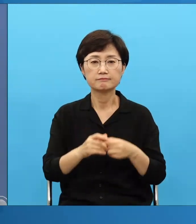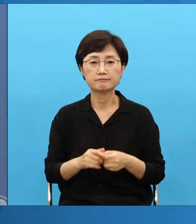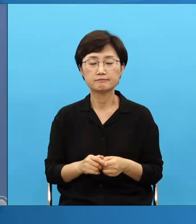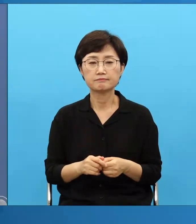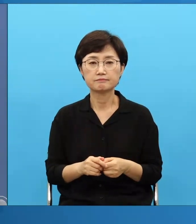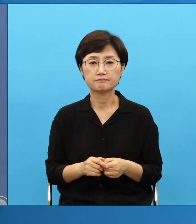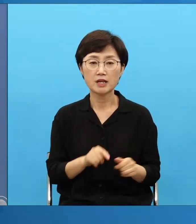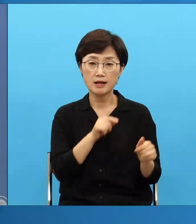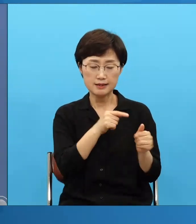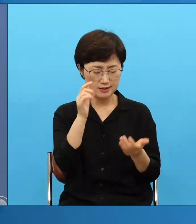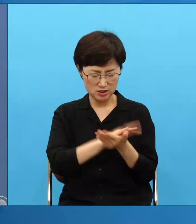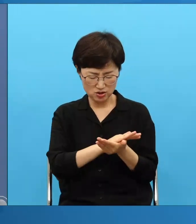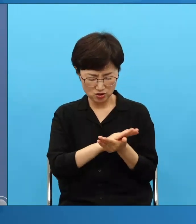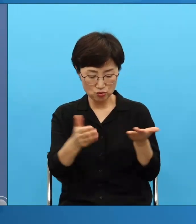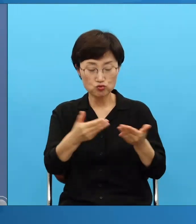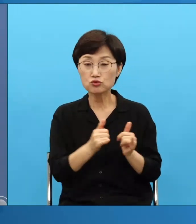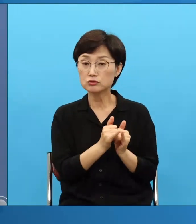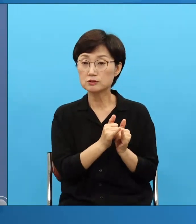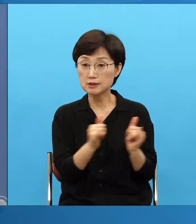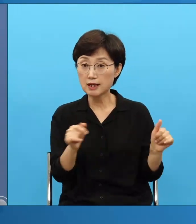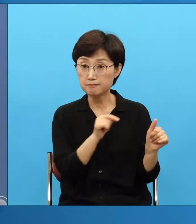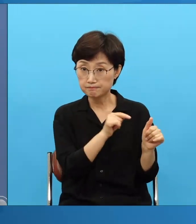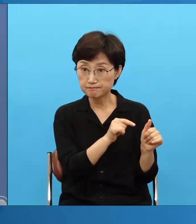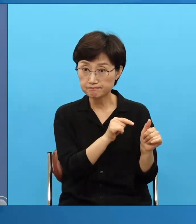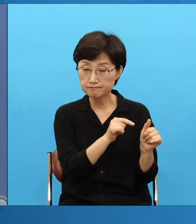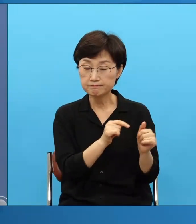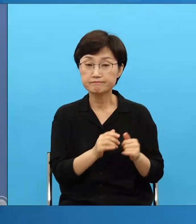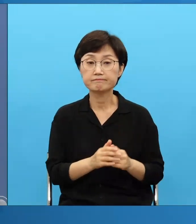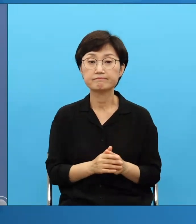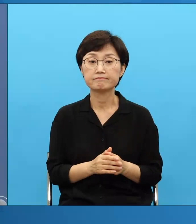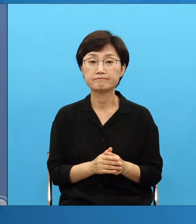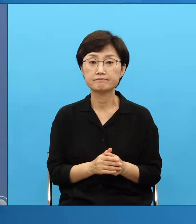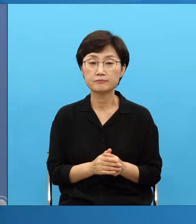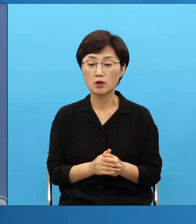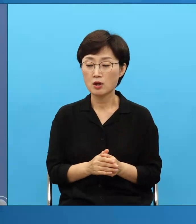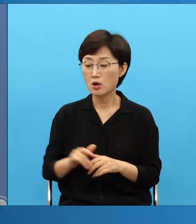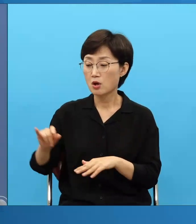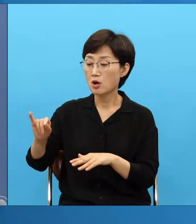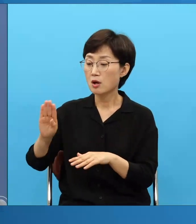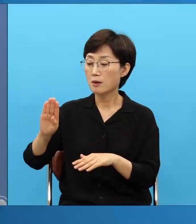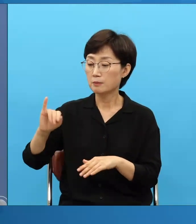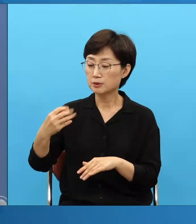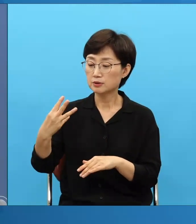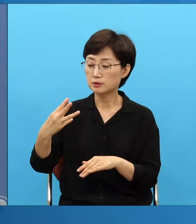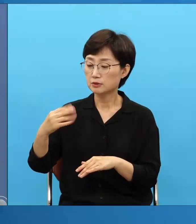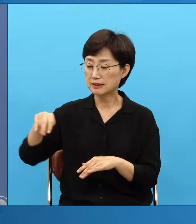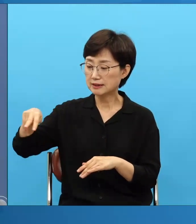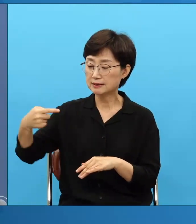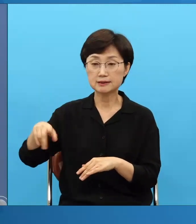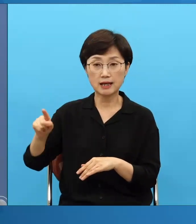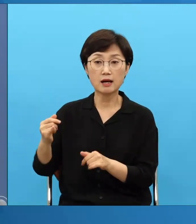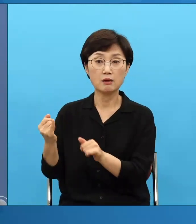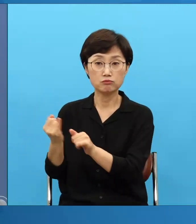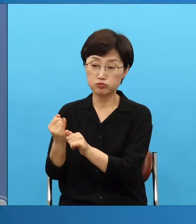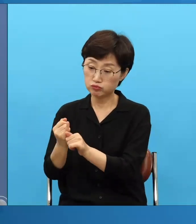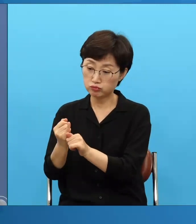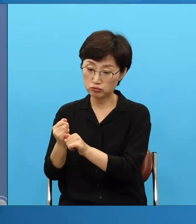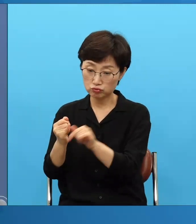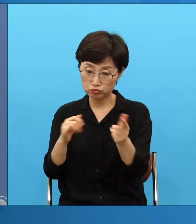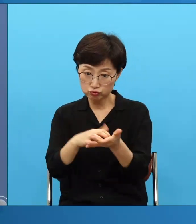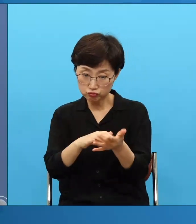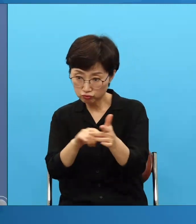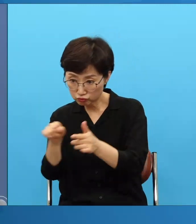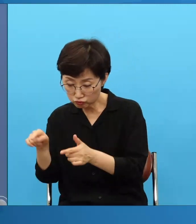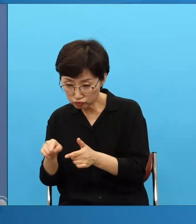이 사람들은 오늘 브리스 부부까지 7명이에요. Now, including Priscilla and Aquila, it